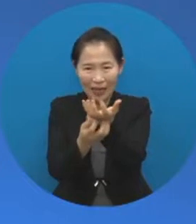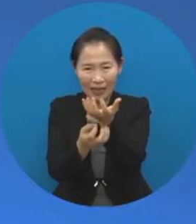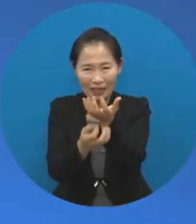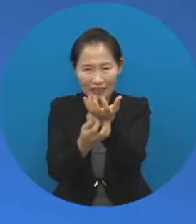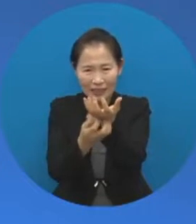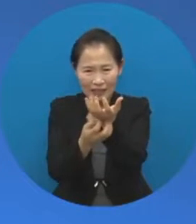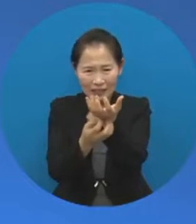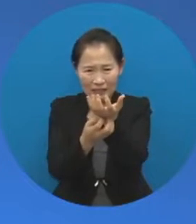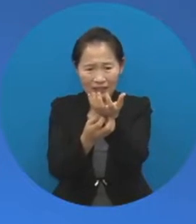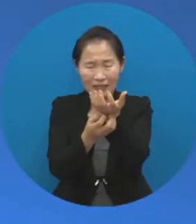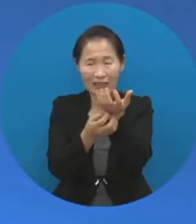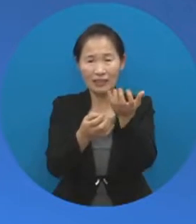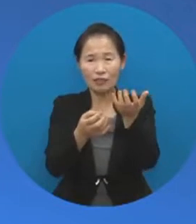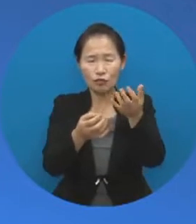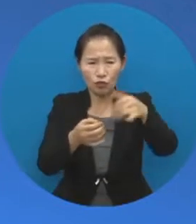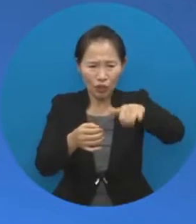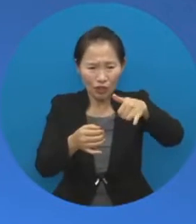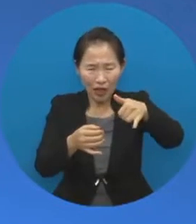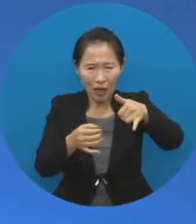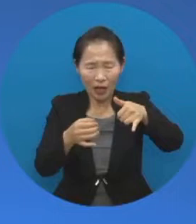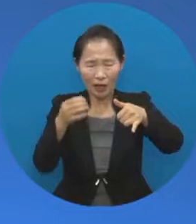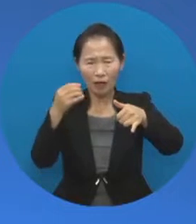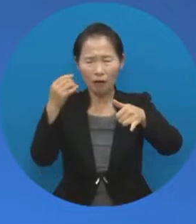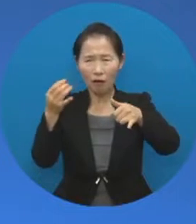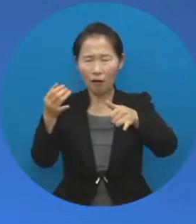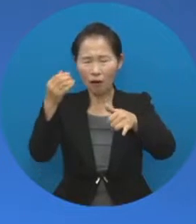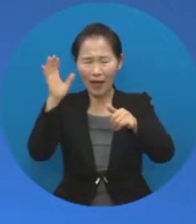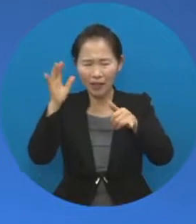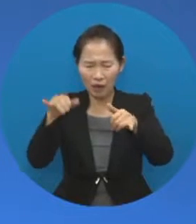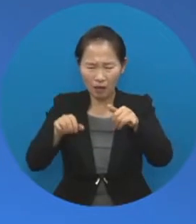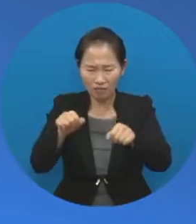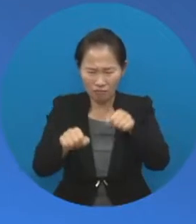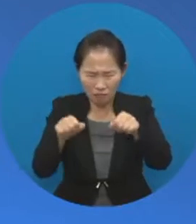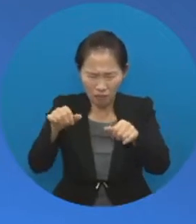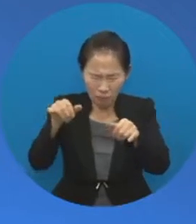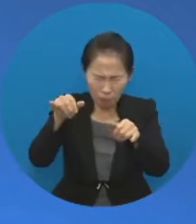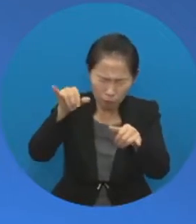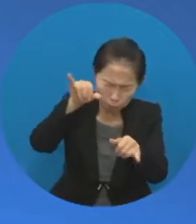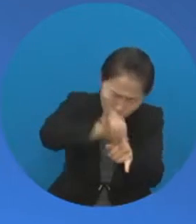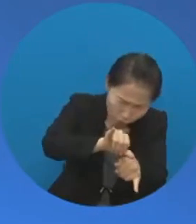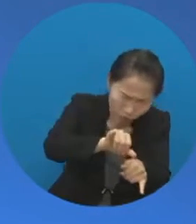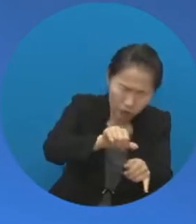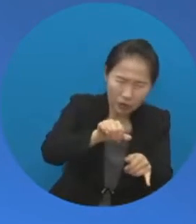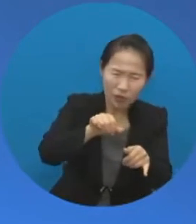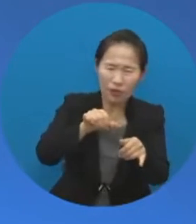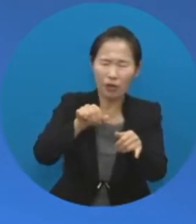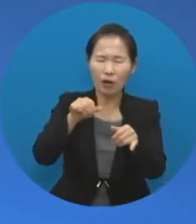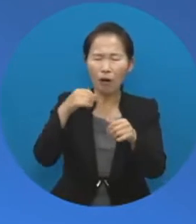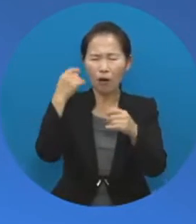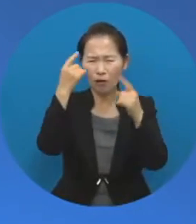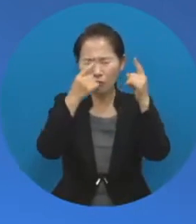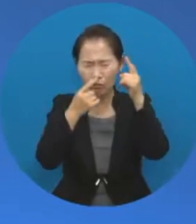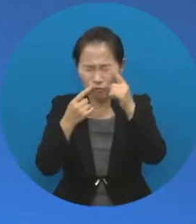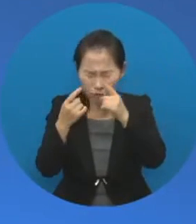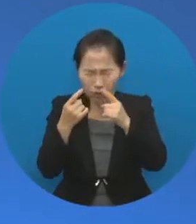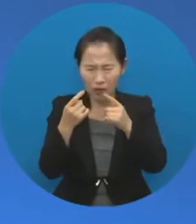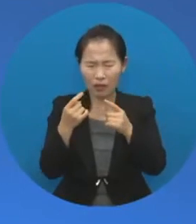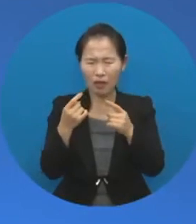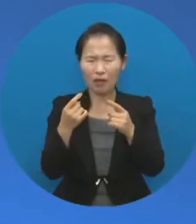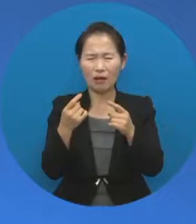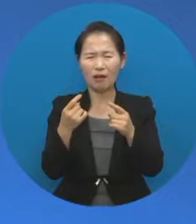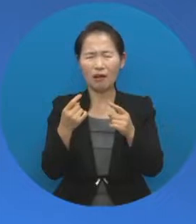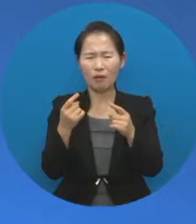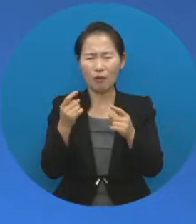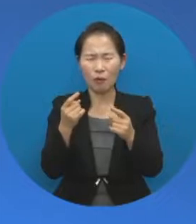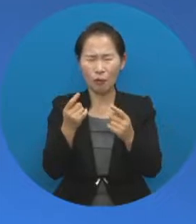거꾸로 떨어지게 되면서 얼굴과 왼손에 심한 화상을 입었는데요. 3도